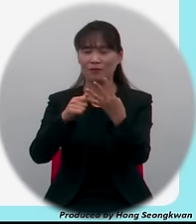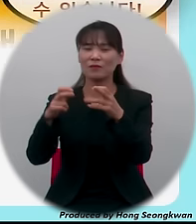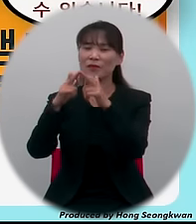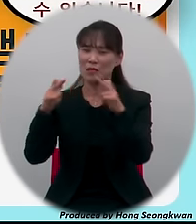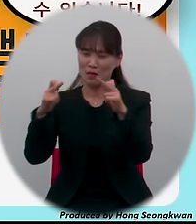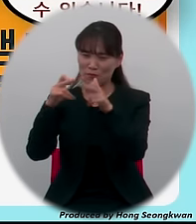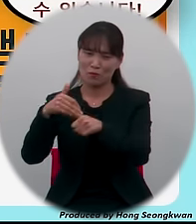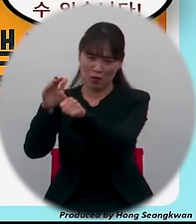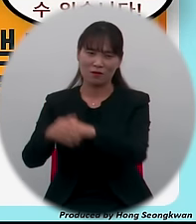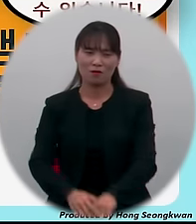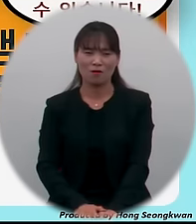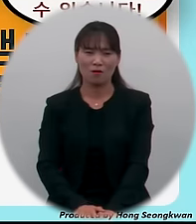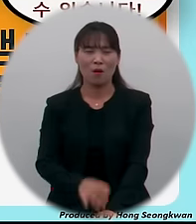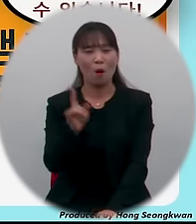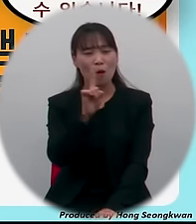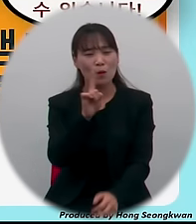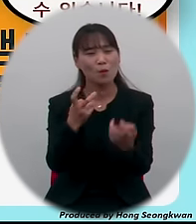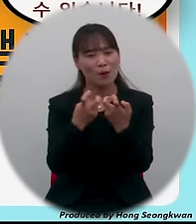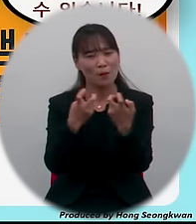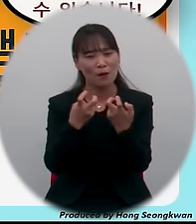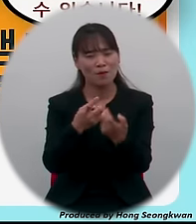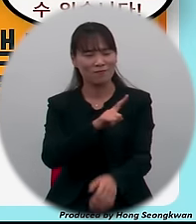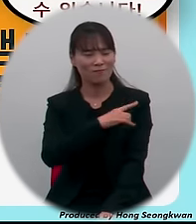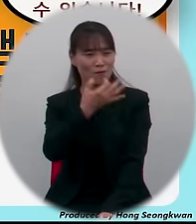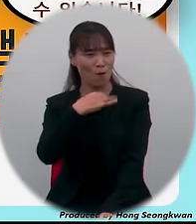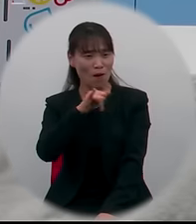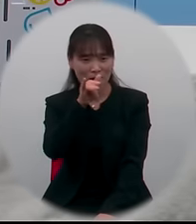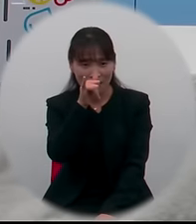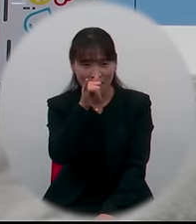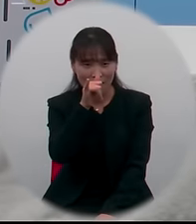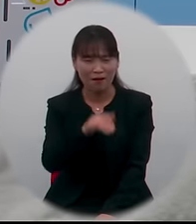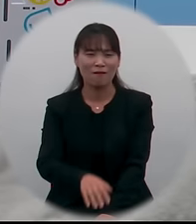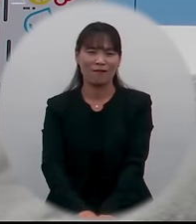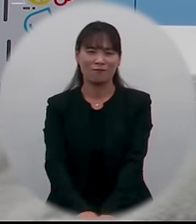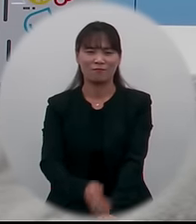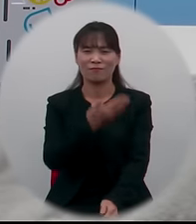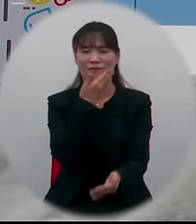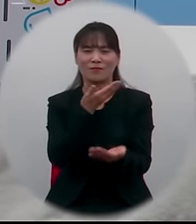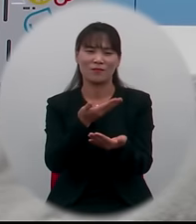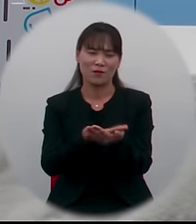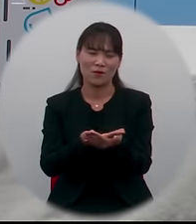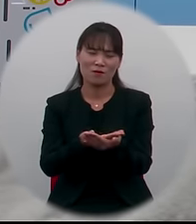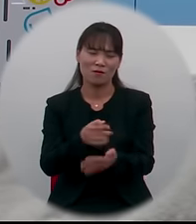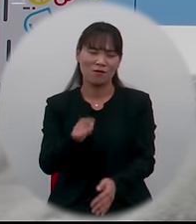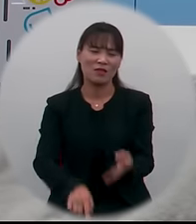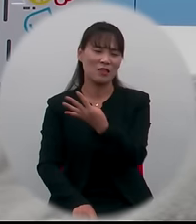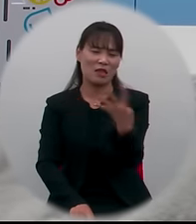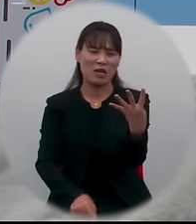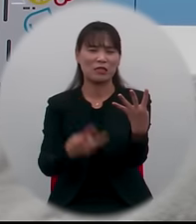마지막 4번 캠프나 청학 동행 자 어떤 방법이 가장 효과가 있어 보입니까네 중요한 거는이